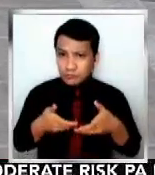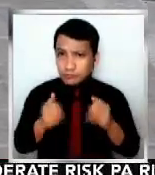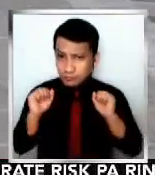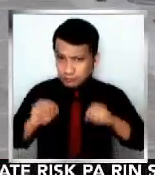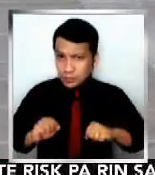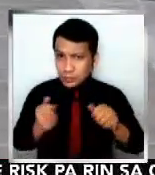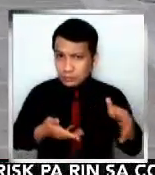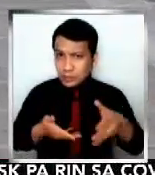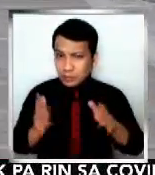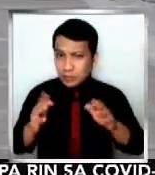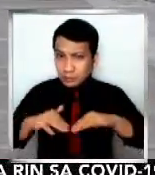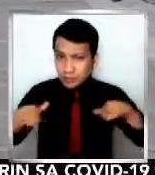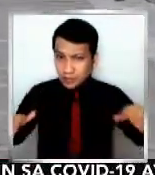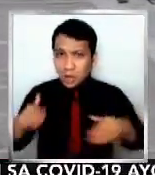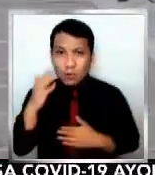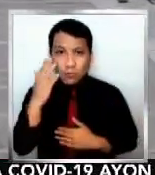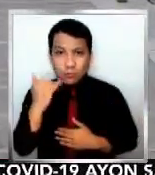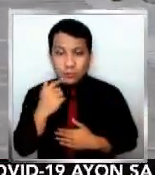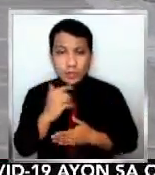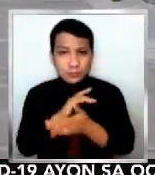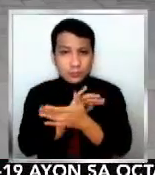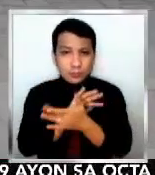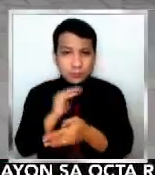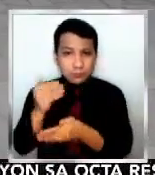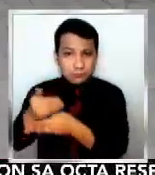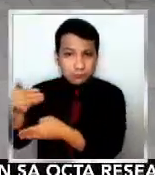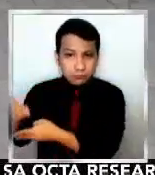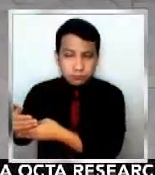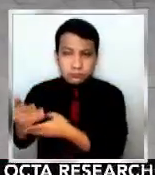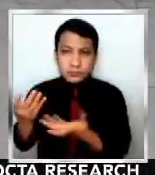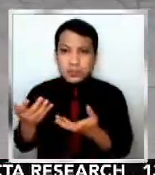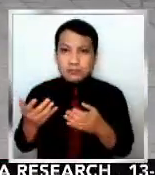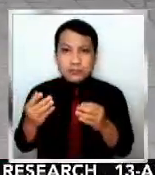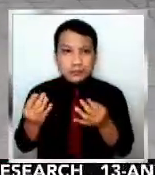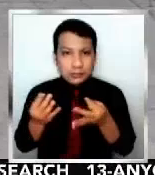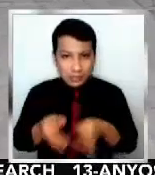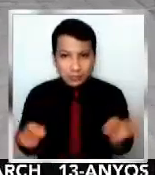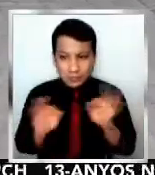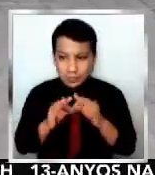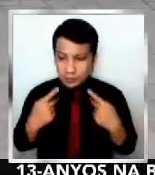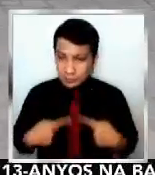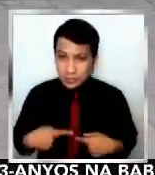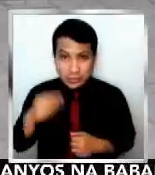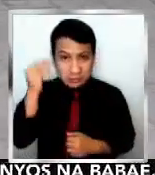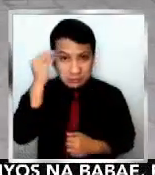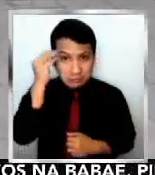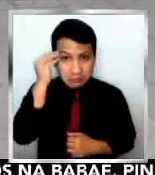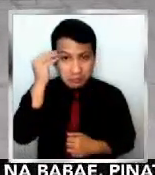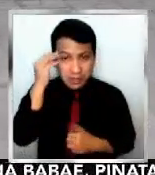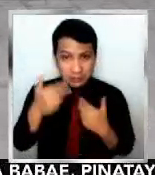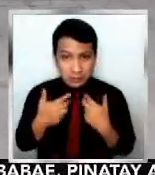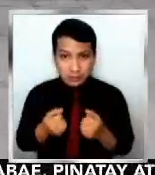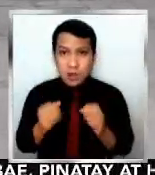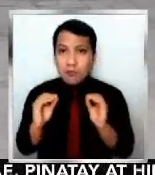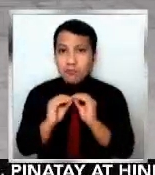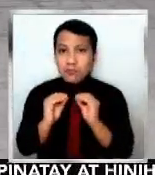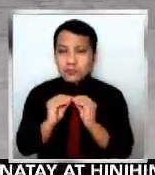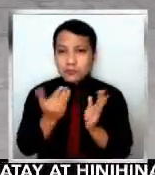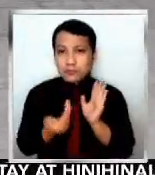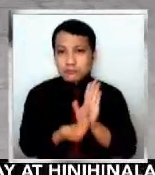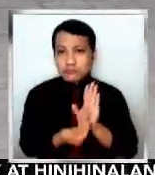dito sa pandemya at sa lockdowns. It is already affecting their physical and mental health, and this is based on evidence